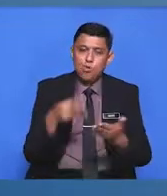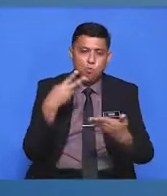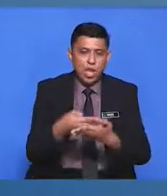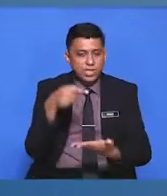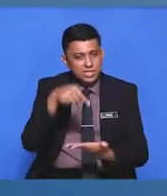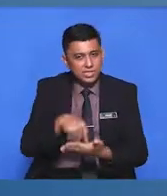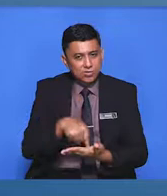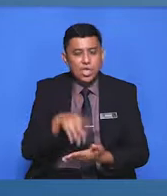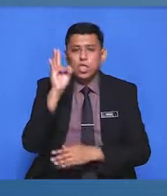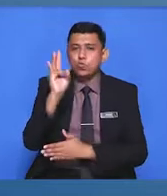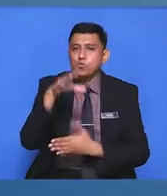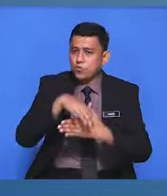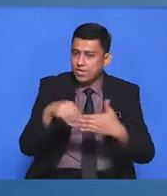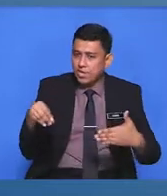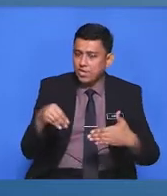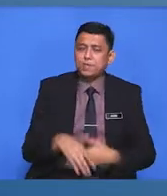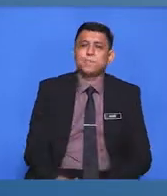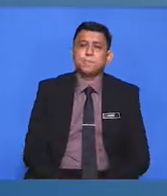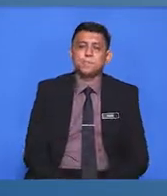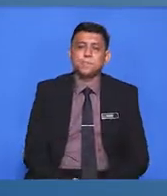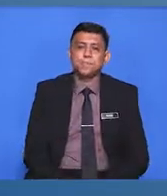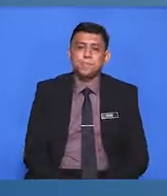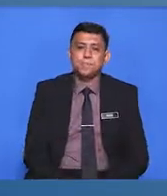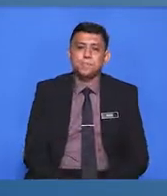ini RM7.